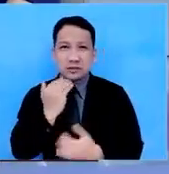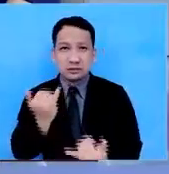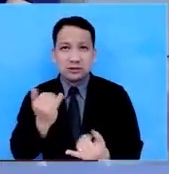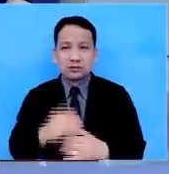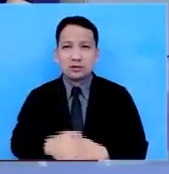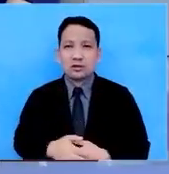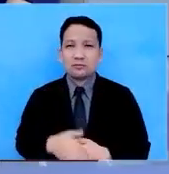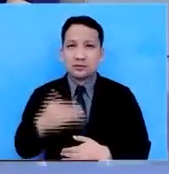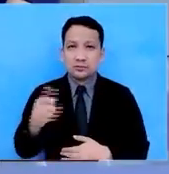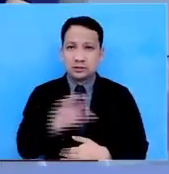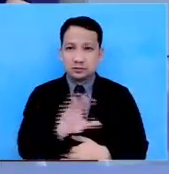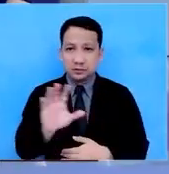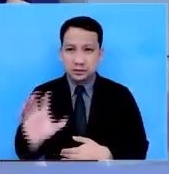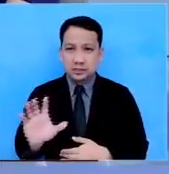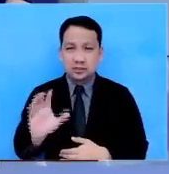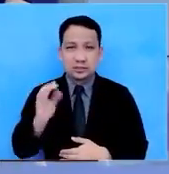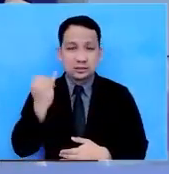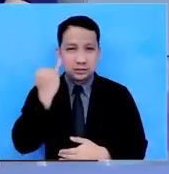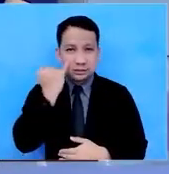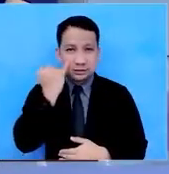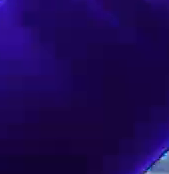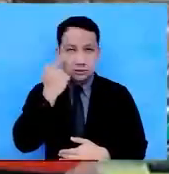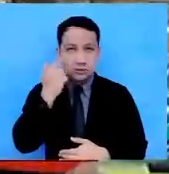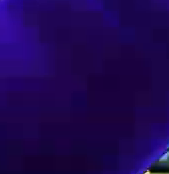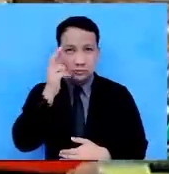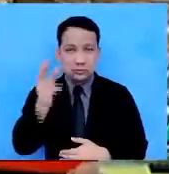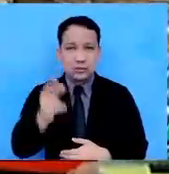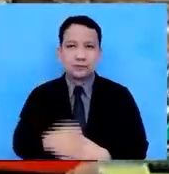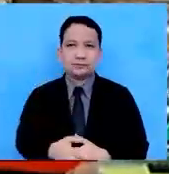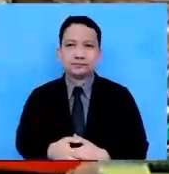Nasa frontline ng balitang yan si Gio Robles.